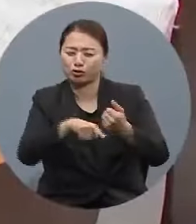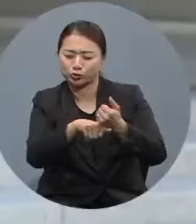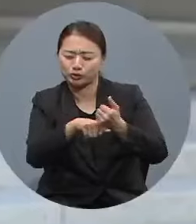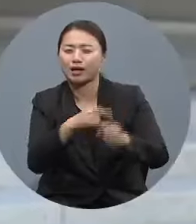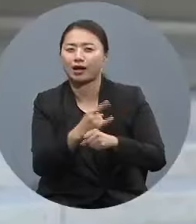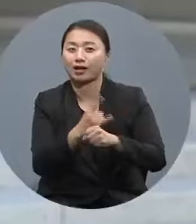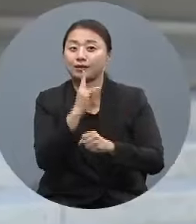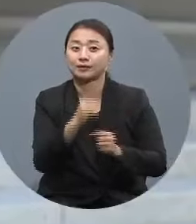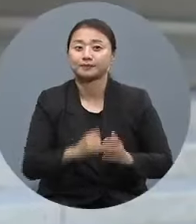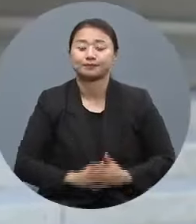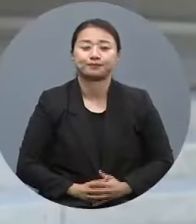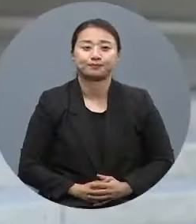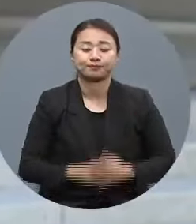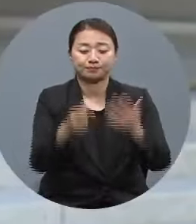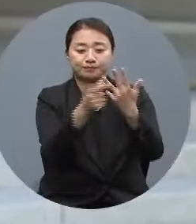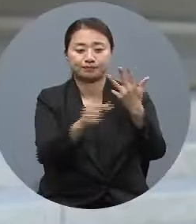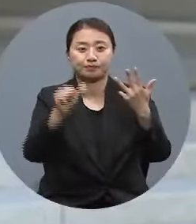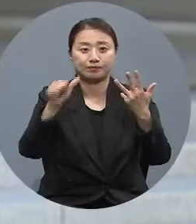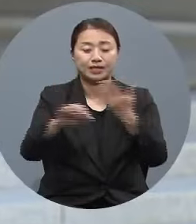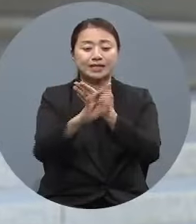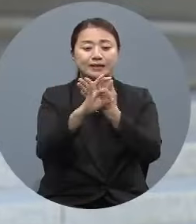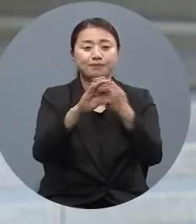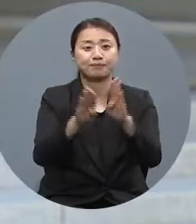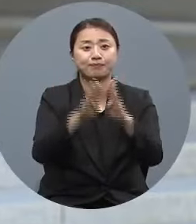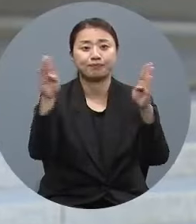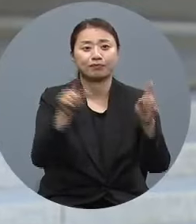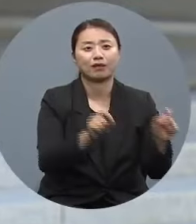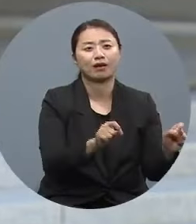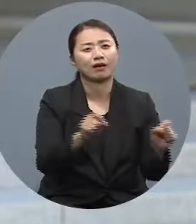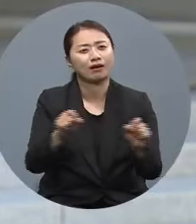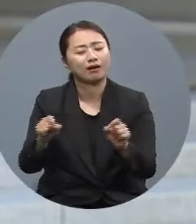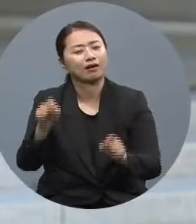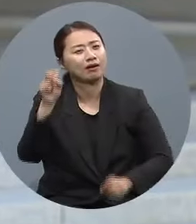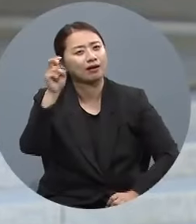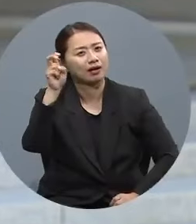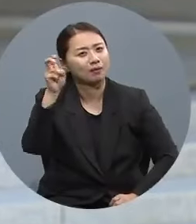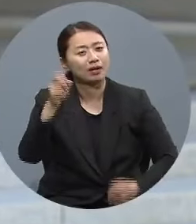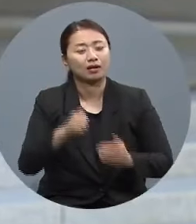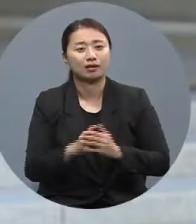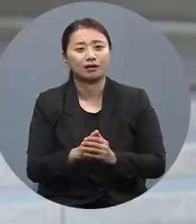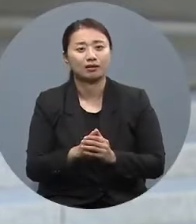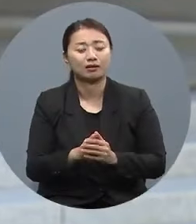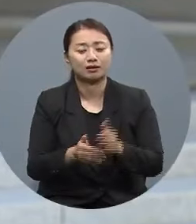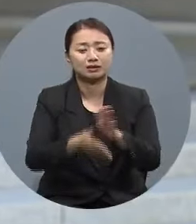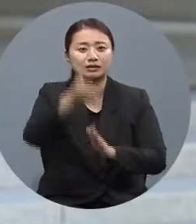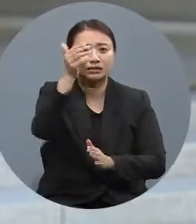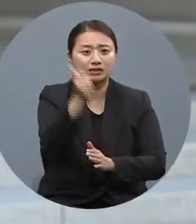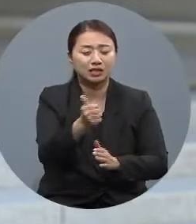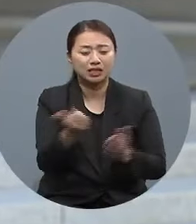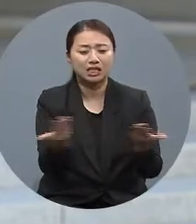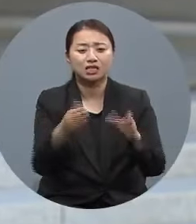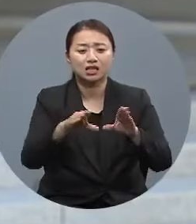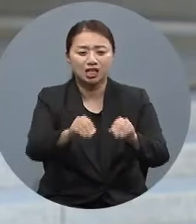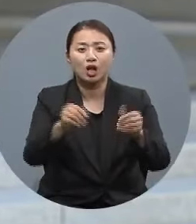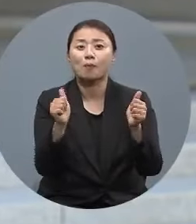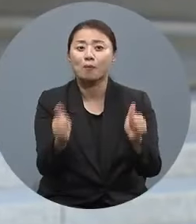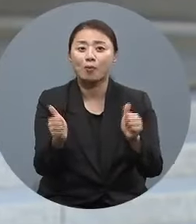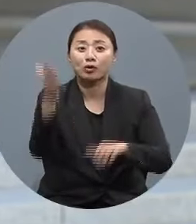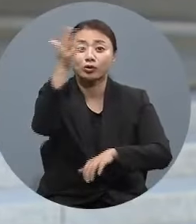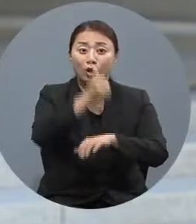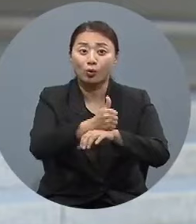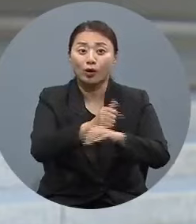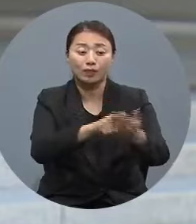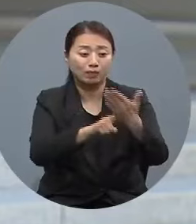있습니다 8월 5일 임시에 마저 무산될 것으로 보이는 가운데 의장 직무정지 가처분 소송